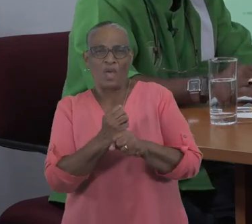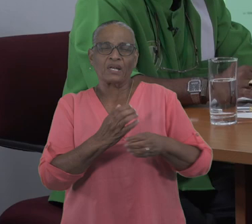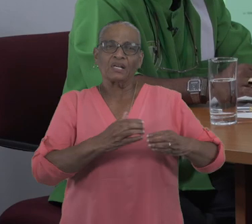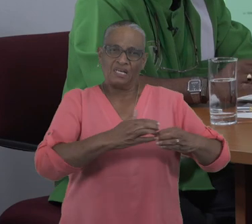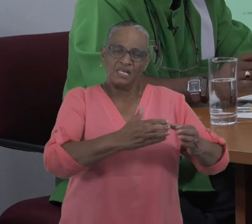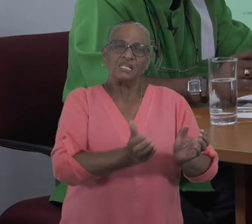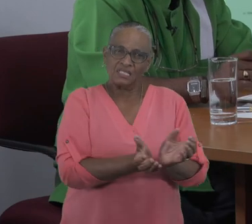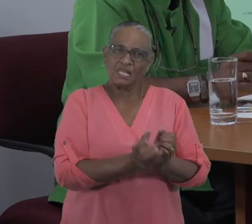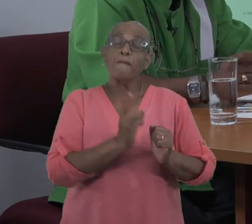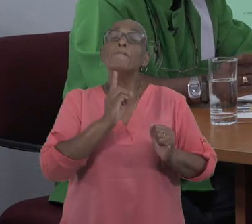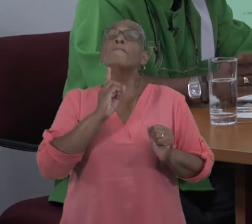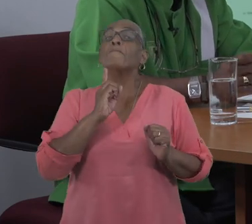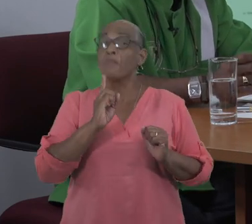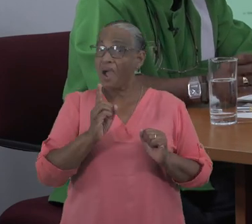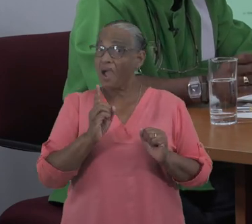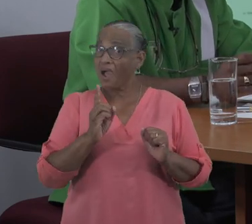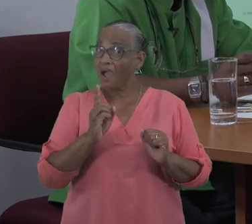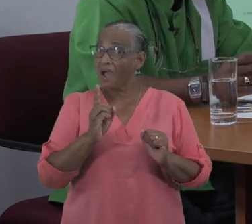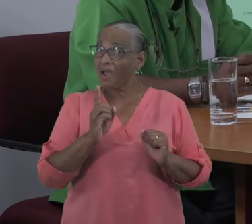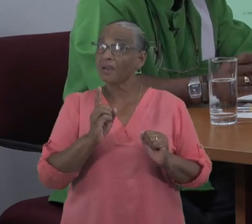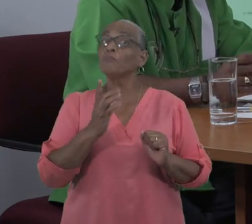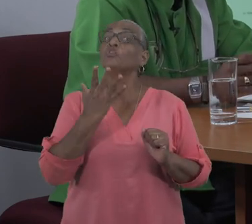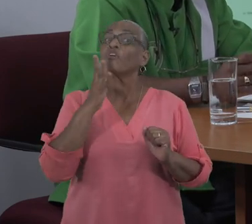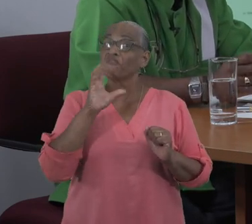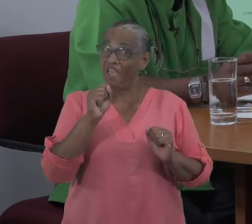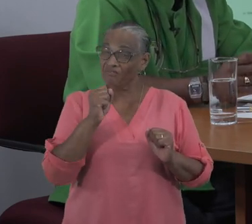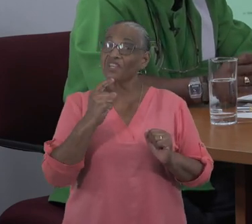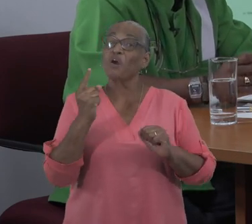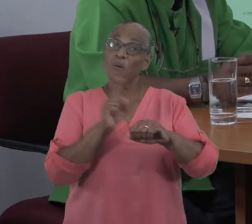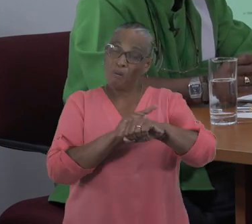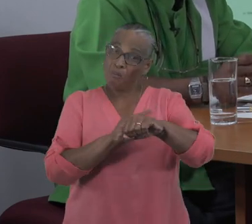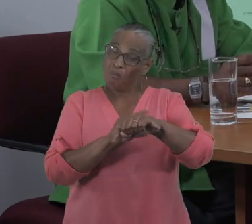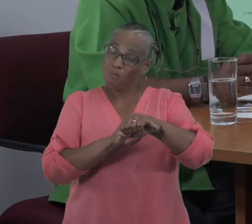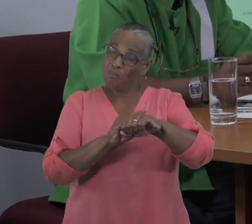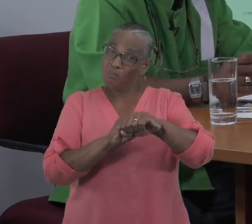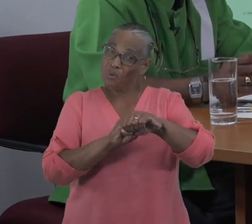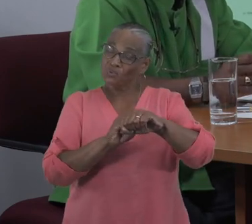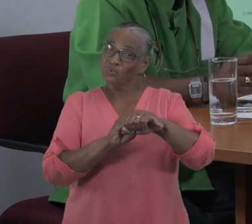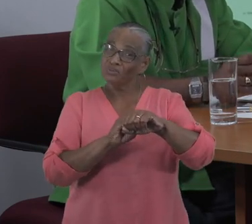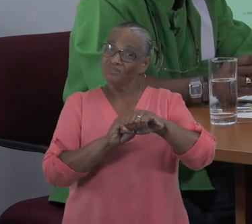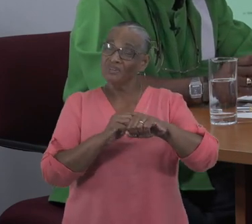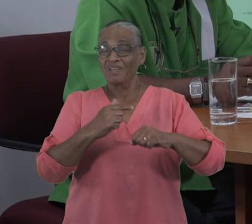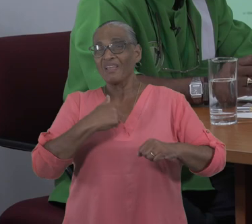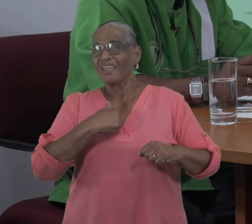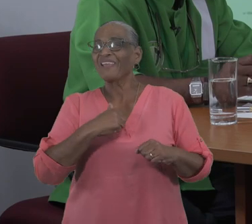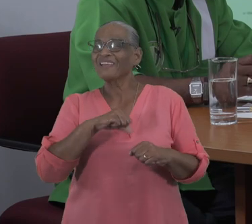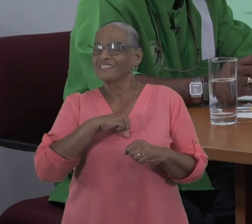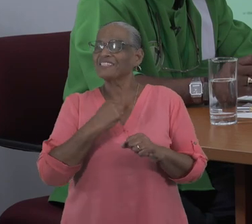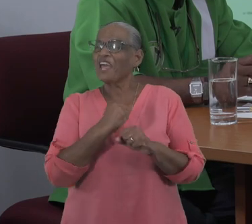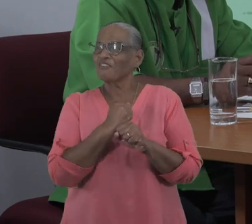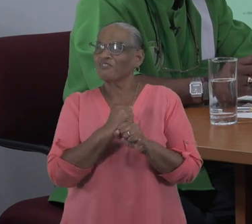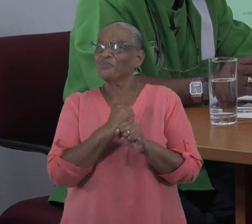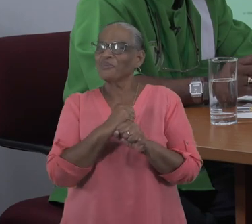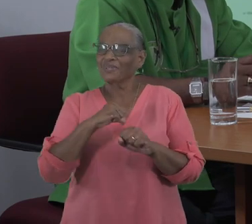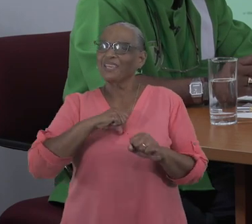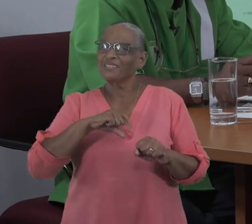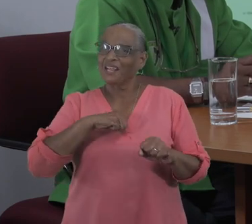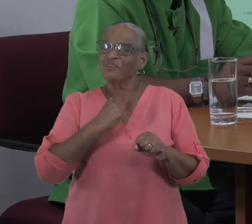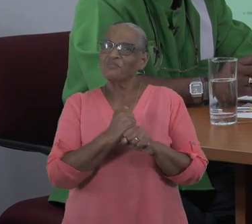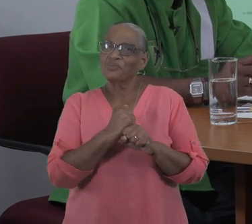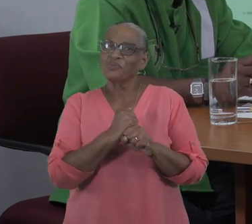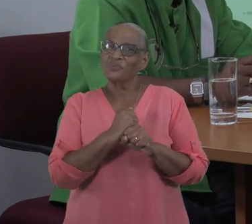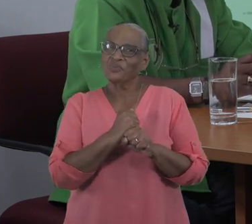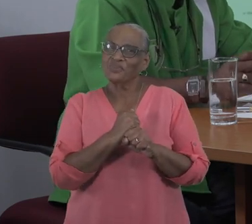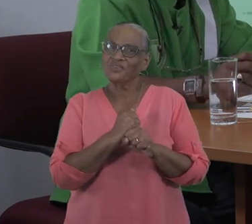je werk. Maar ergens boren toch suku aan 25 minuten. Bijvoorbeeld in plaats van, ja, ik zondig me ook eraan hoor. Ik ben